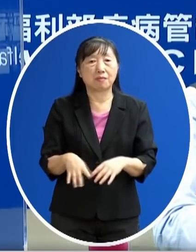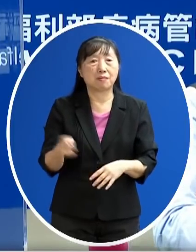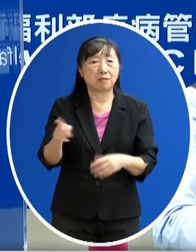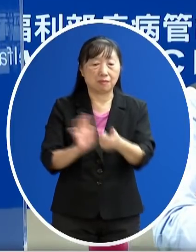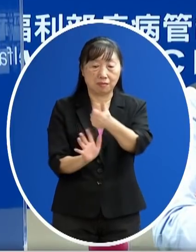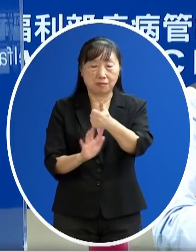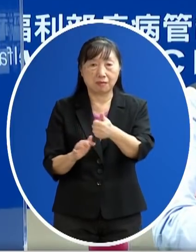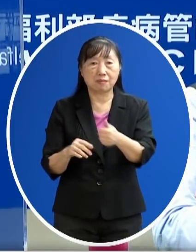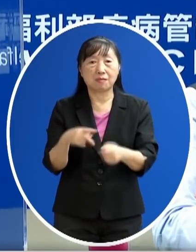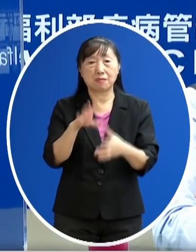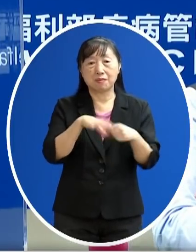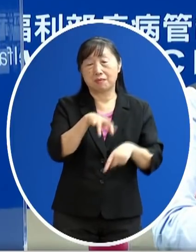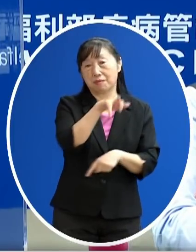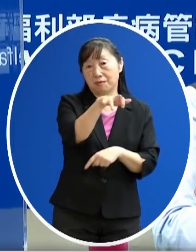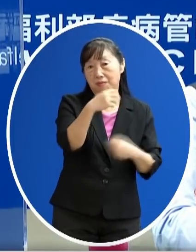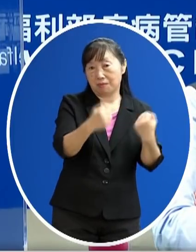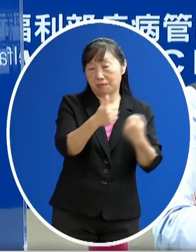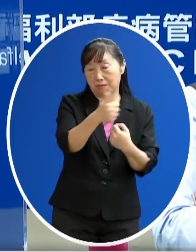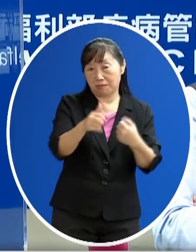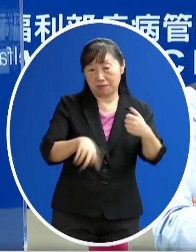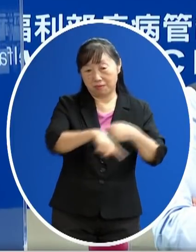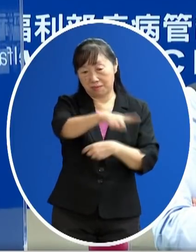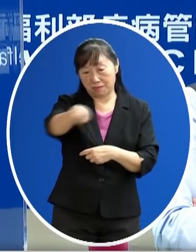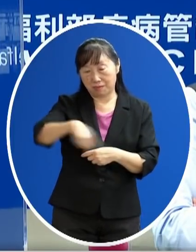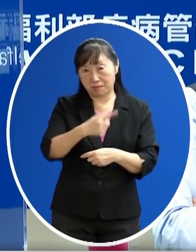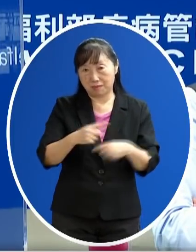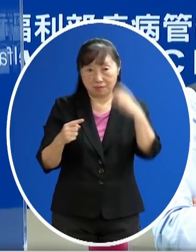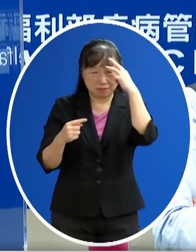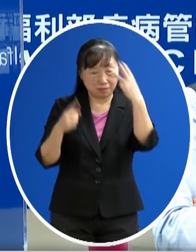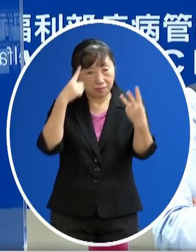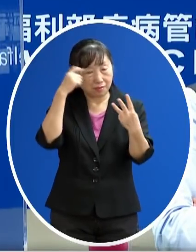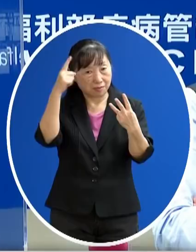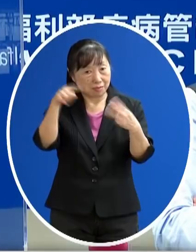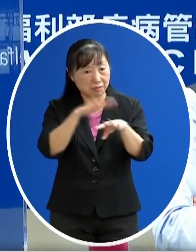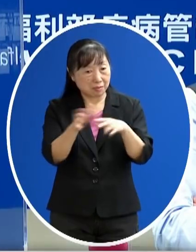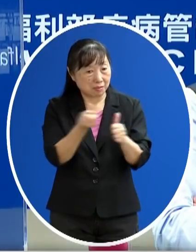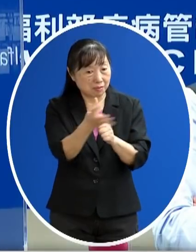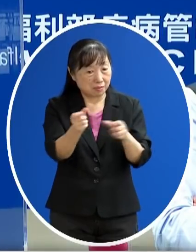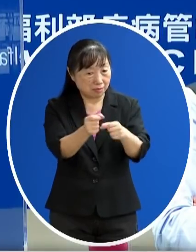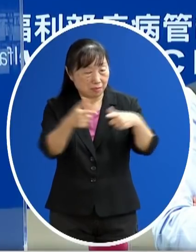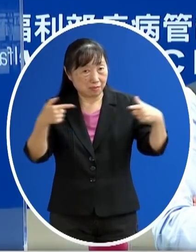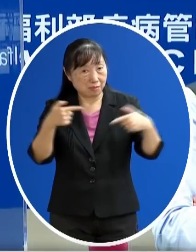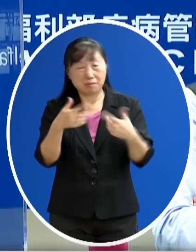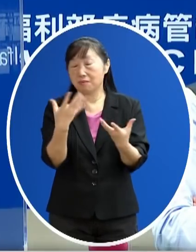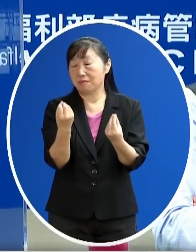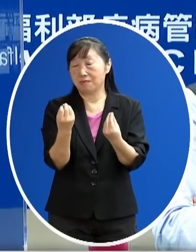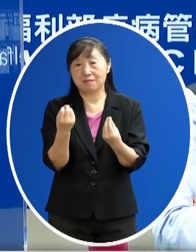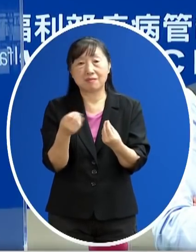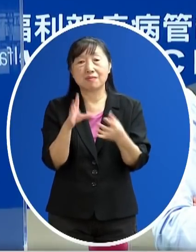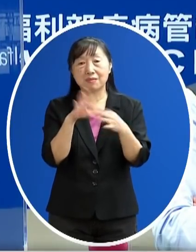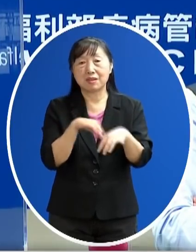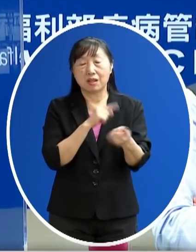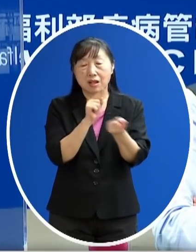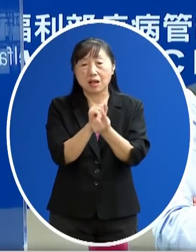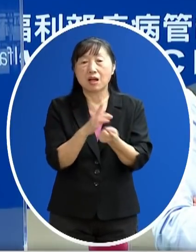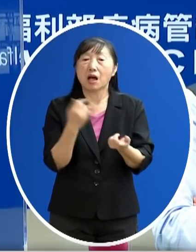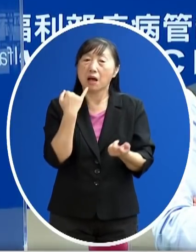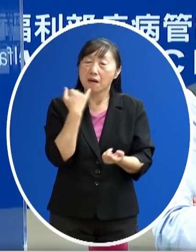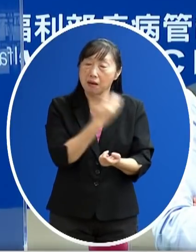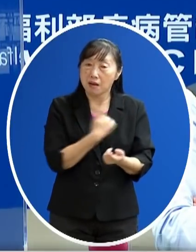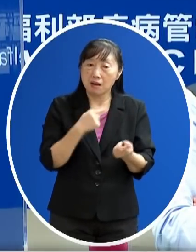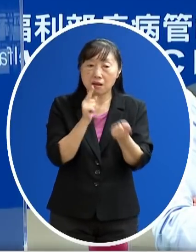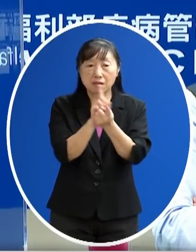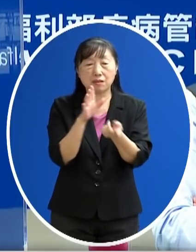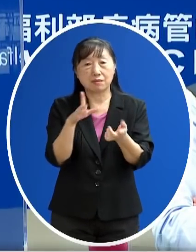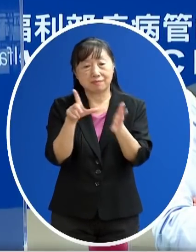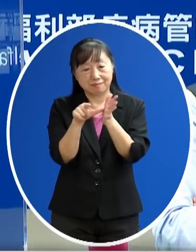让机组员因为3+11而染得更多，也不会，因为住的时间也是短，所以接触有可能的